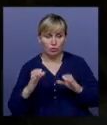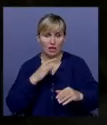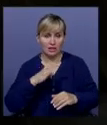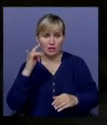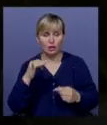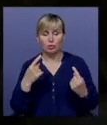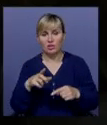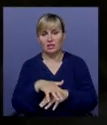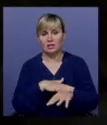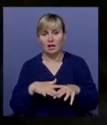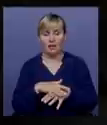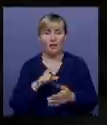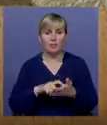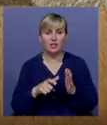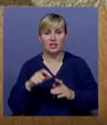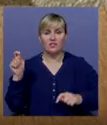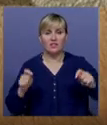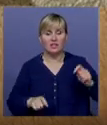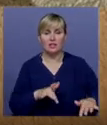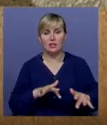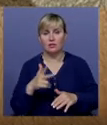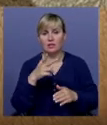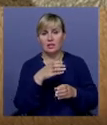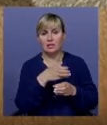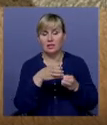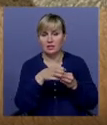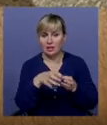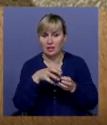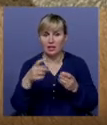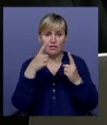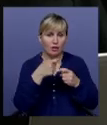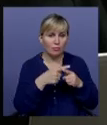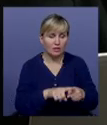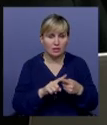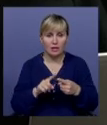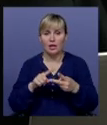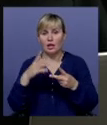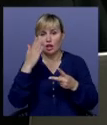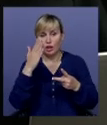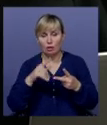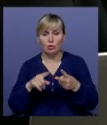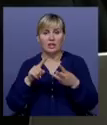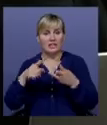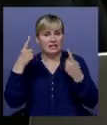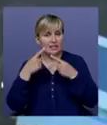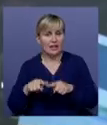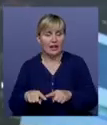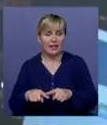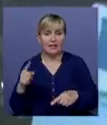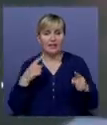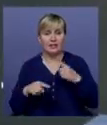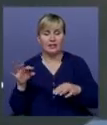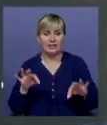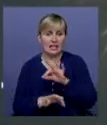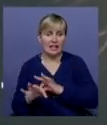Казахстана и других стран. На площадке фестиваля действуют три секции – информационные технологии, кино и видео, дизайн и анимация. Победители